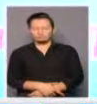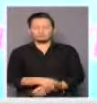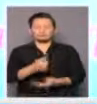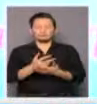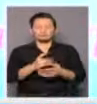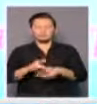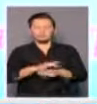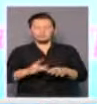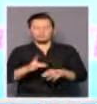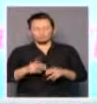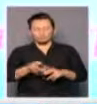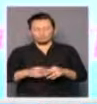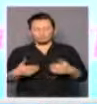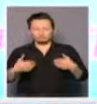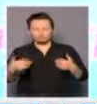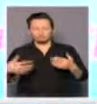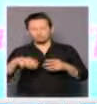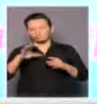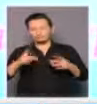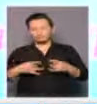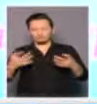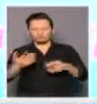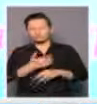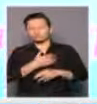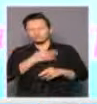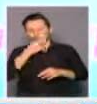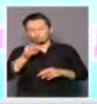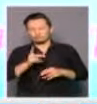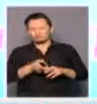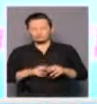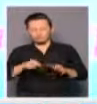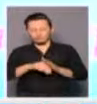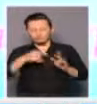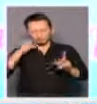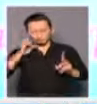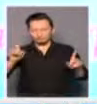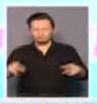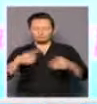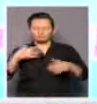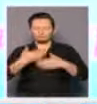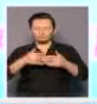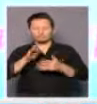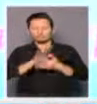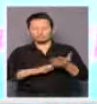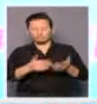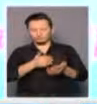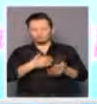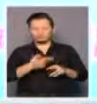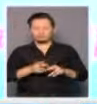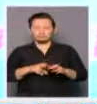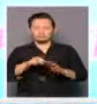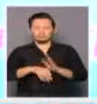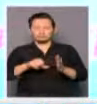Уважаемые жители района, поздравляю всех с праздником. Хотелось бы пожелать, чтобы экономика нашей страны развивалась и дальше. Всем вам